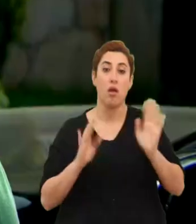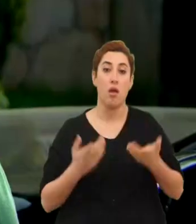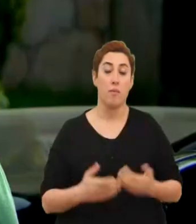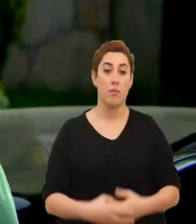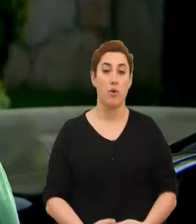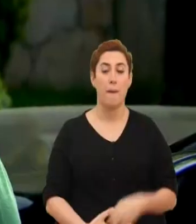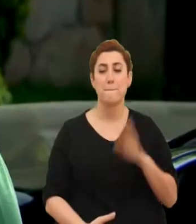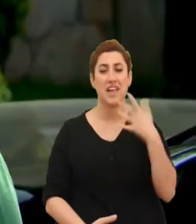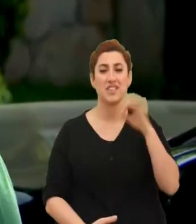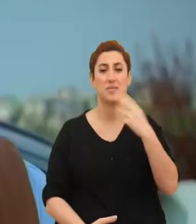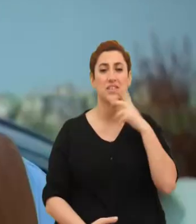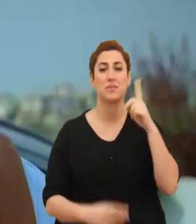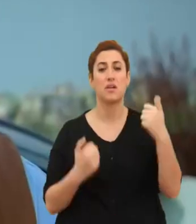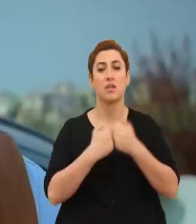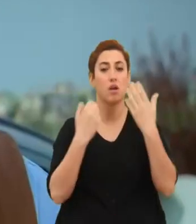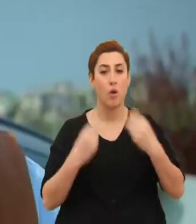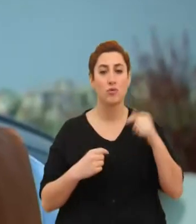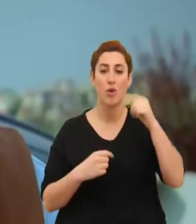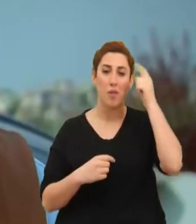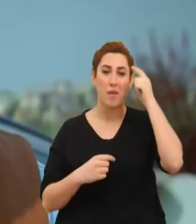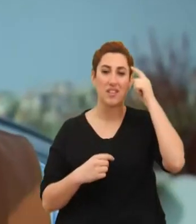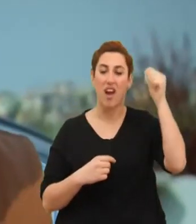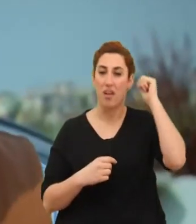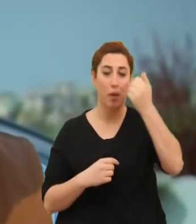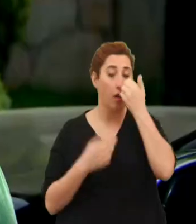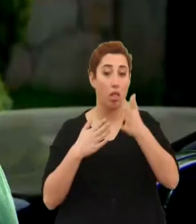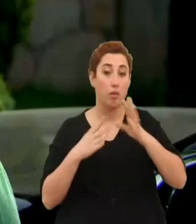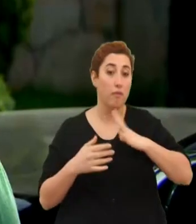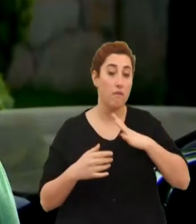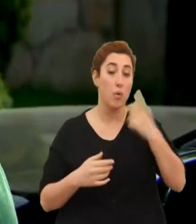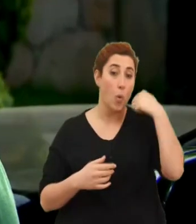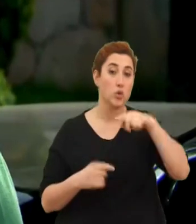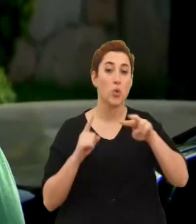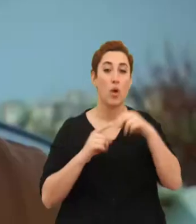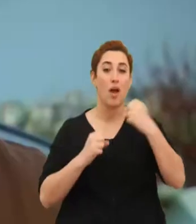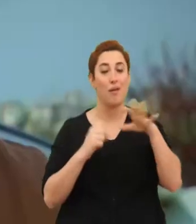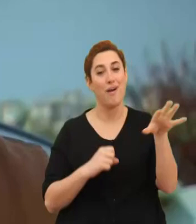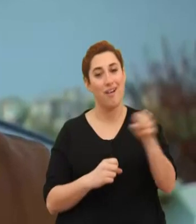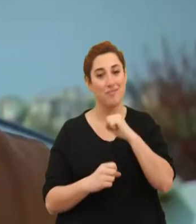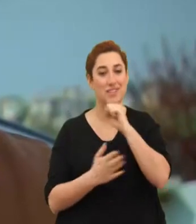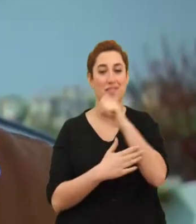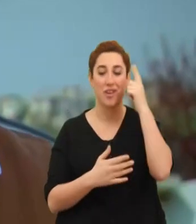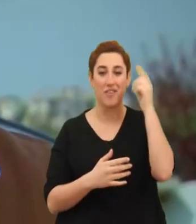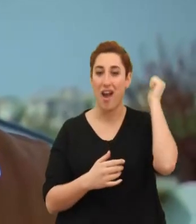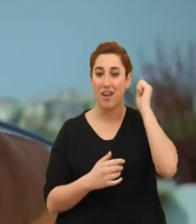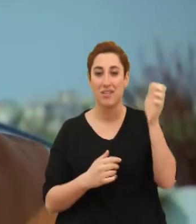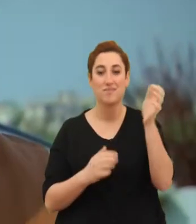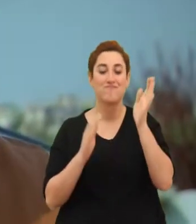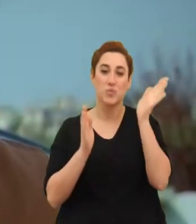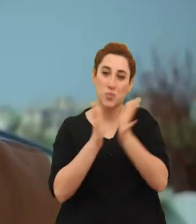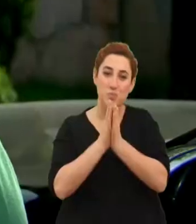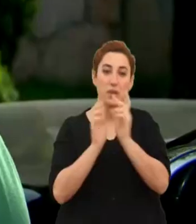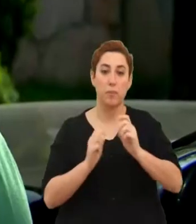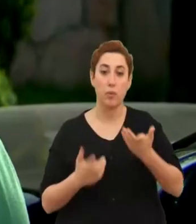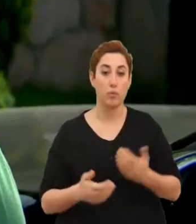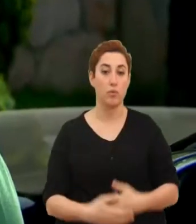yani. Ha belki de şimdi kız bir kaza geçirmiştir. Böyle başının arkasında bir kanama vardır. O yüzden Nurhan arabayı almıştır. Böyle kafasının arkasına tampon yapıyordur